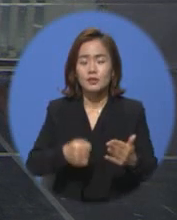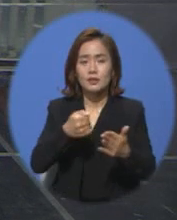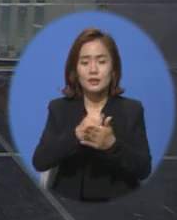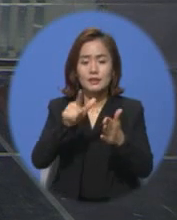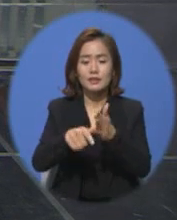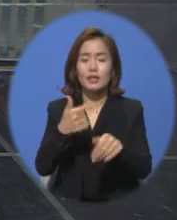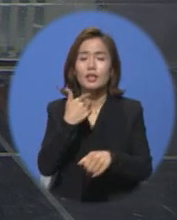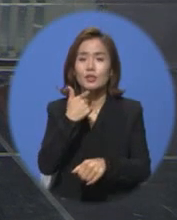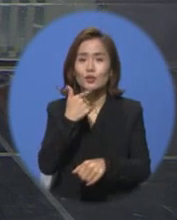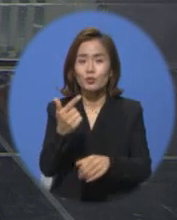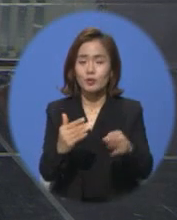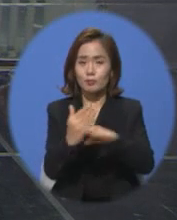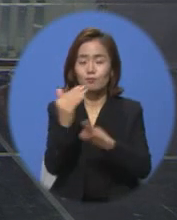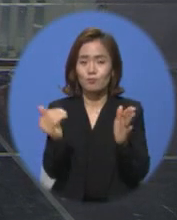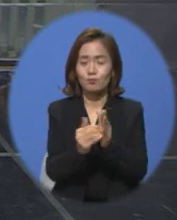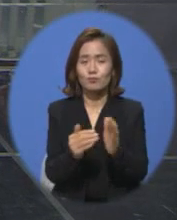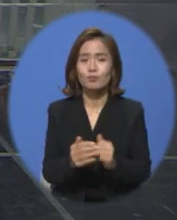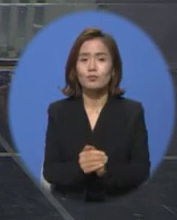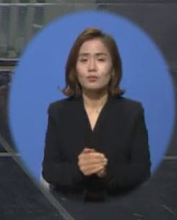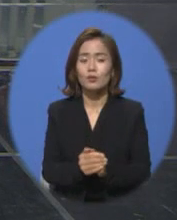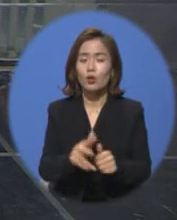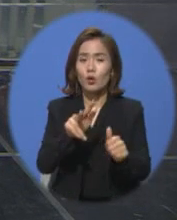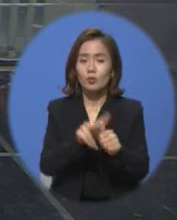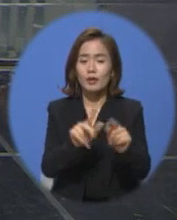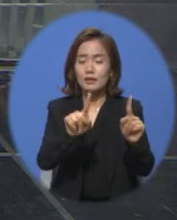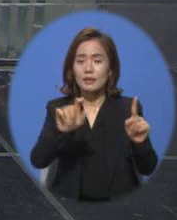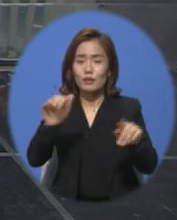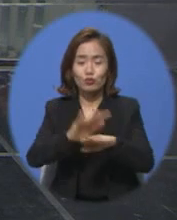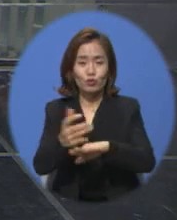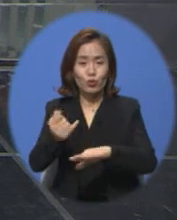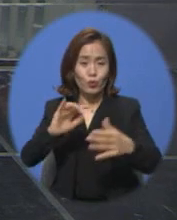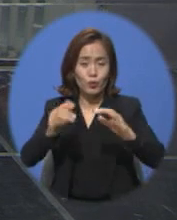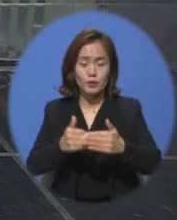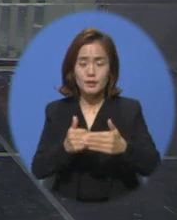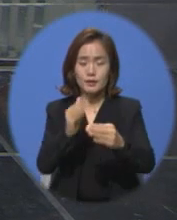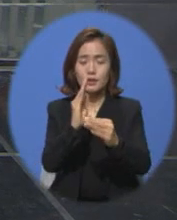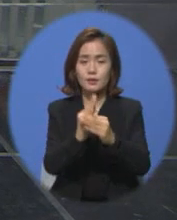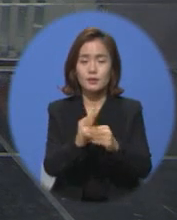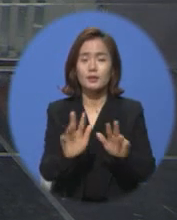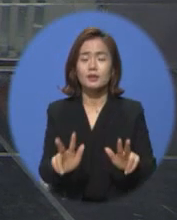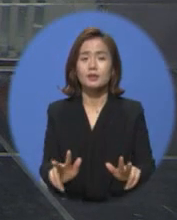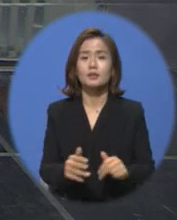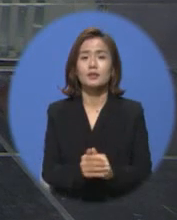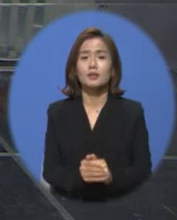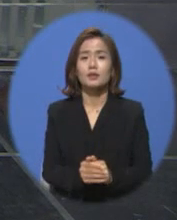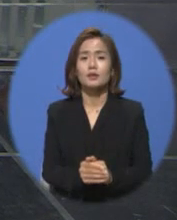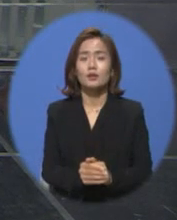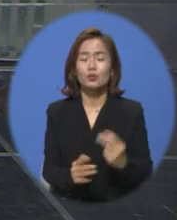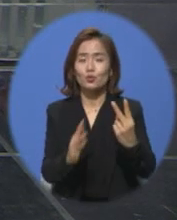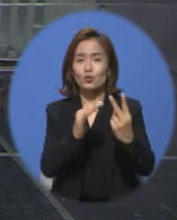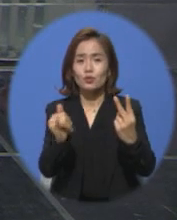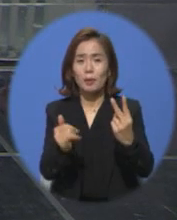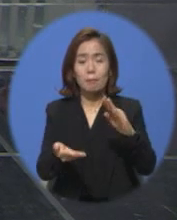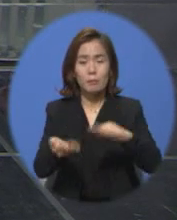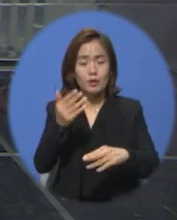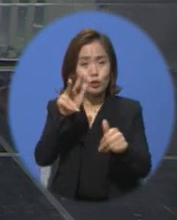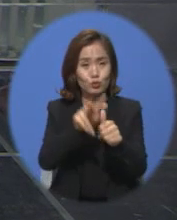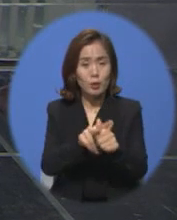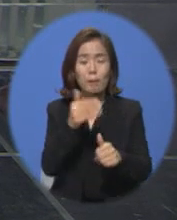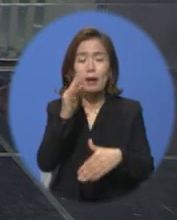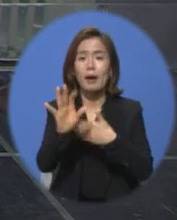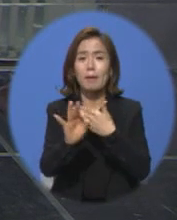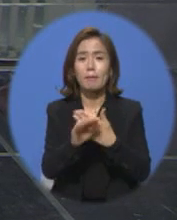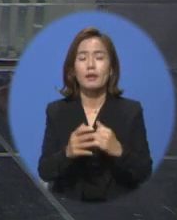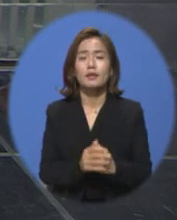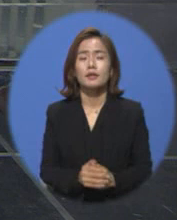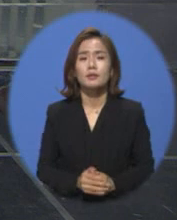6 분이지났습니다.예. 후보자간일대일토론이계속진행중입니다. 앞서말씀드린것처럼 최소두명이상의후보자에게발언권을주시고,